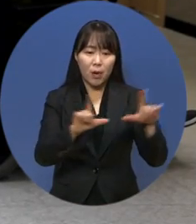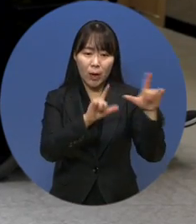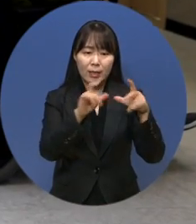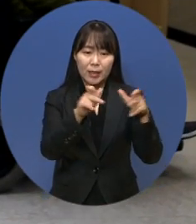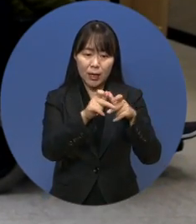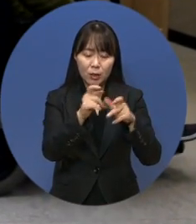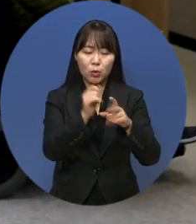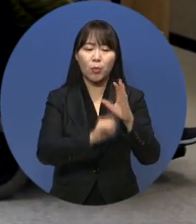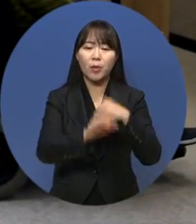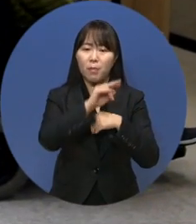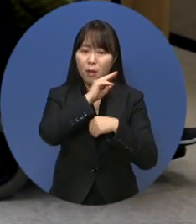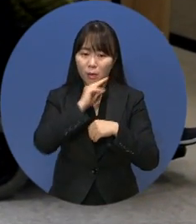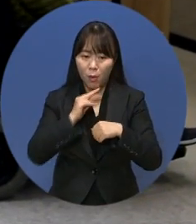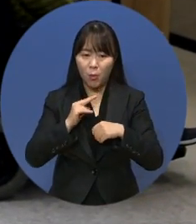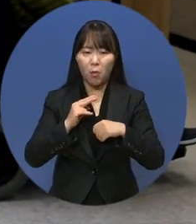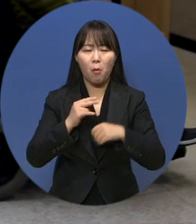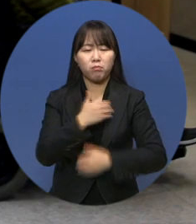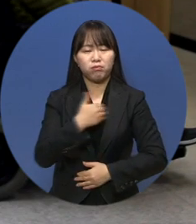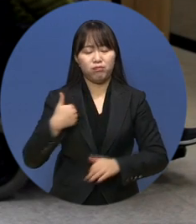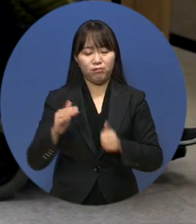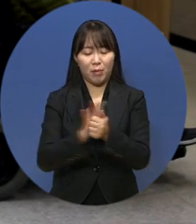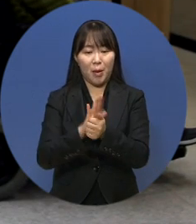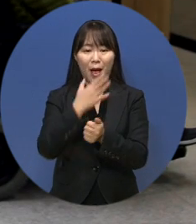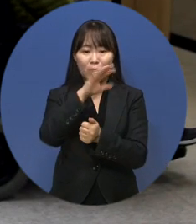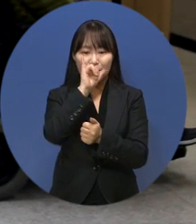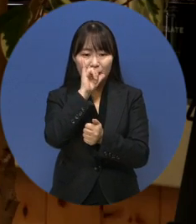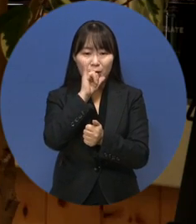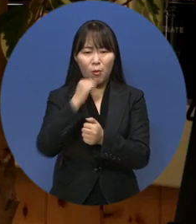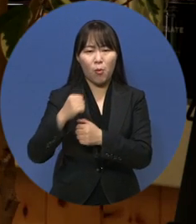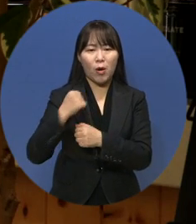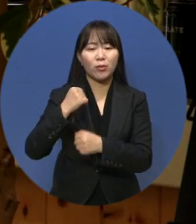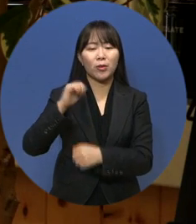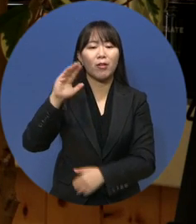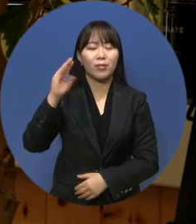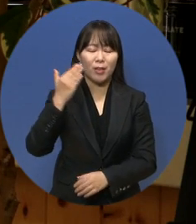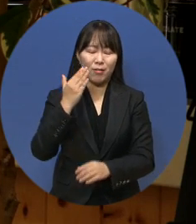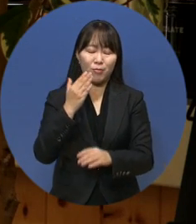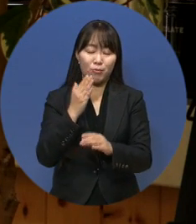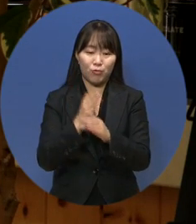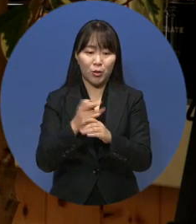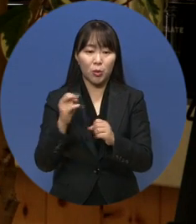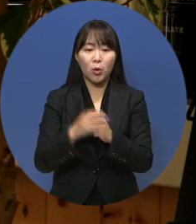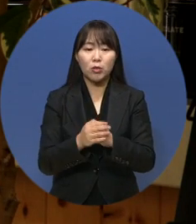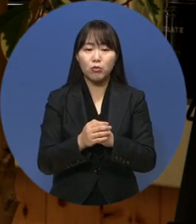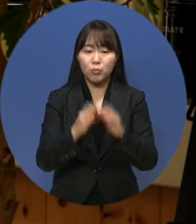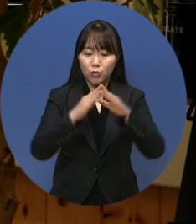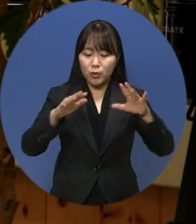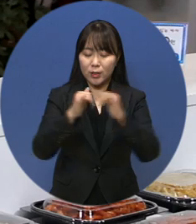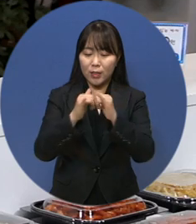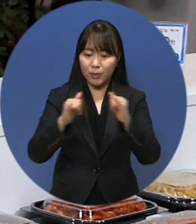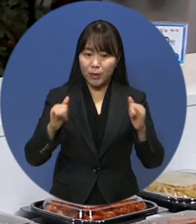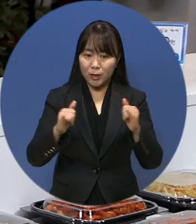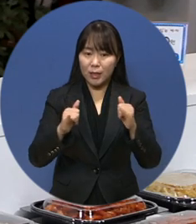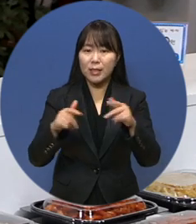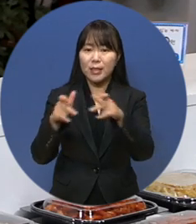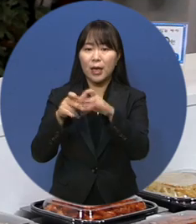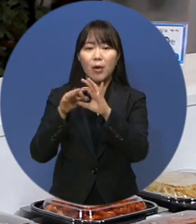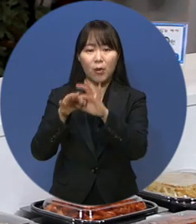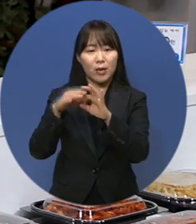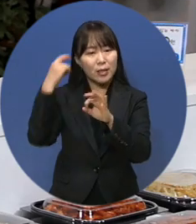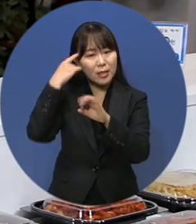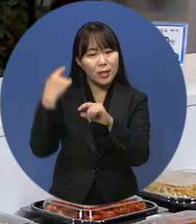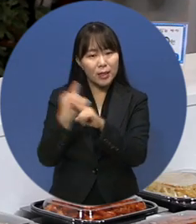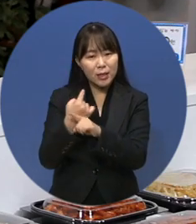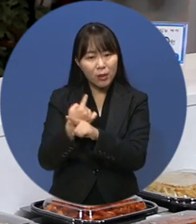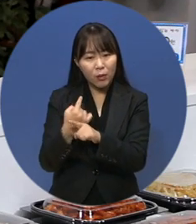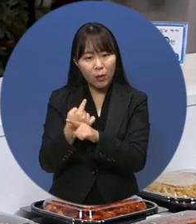조금 더 편리하고 풍성한 혜택을 누릴 수 있는 원동력이 되고 있으며 주민들의 장애인에 대한 인식